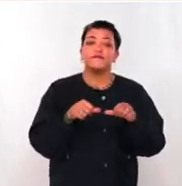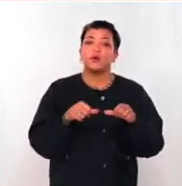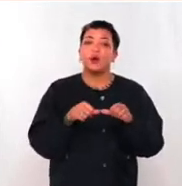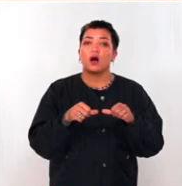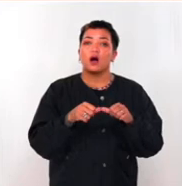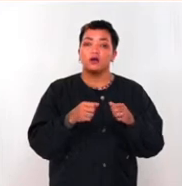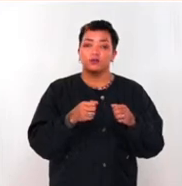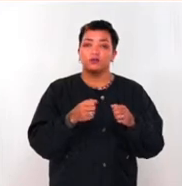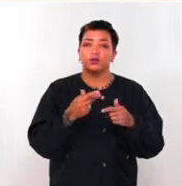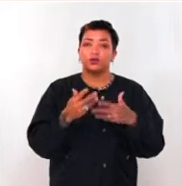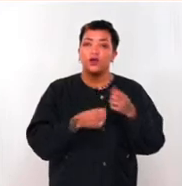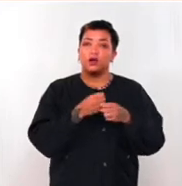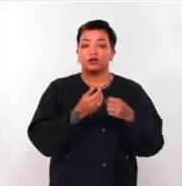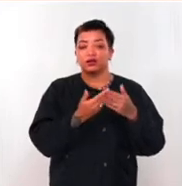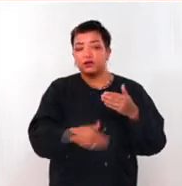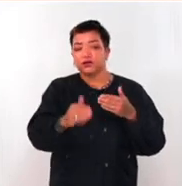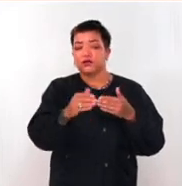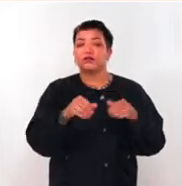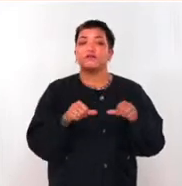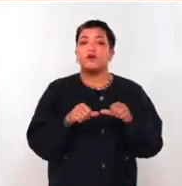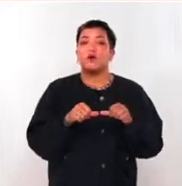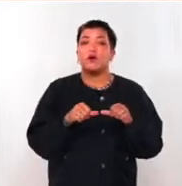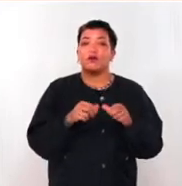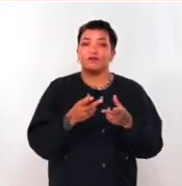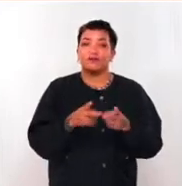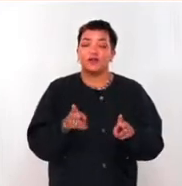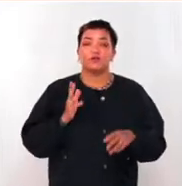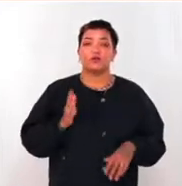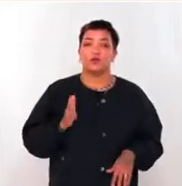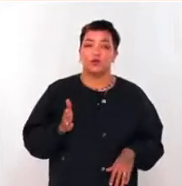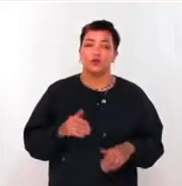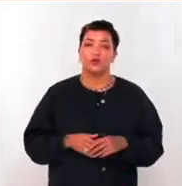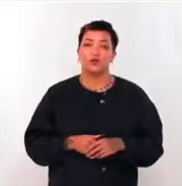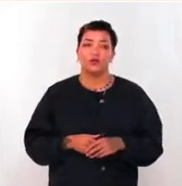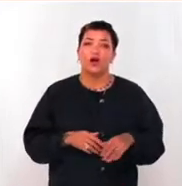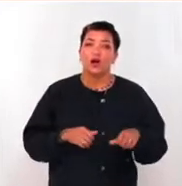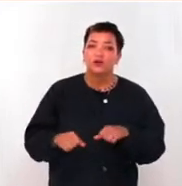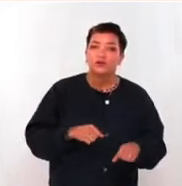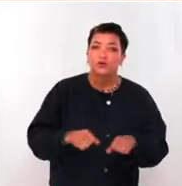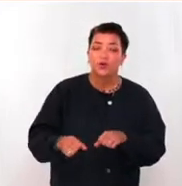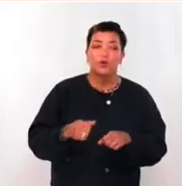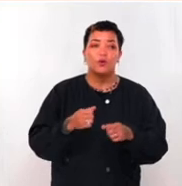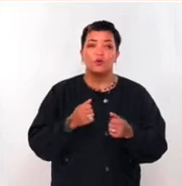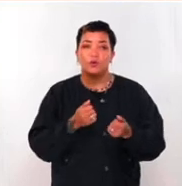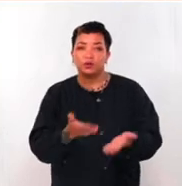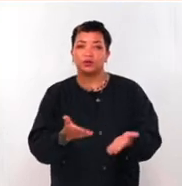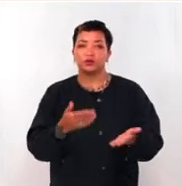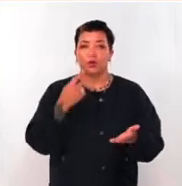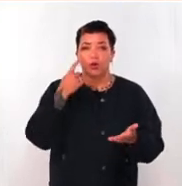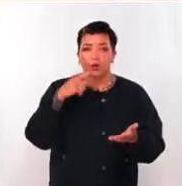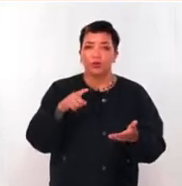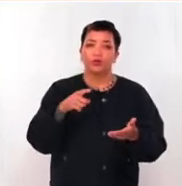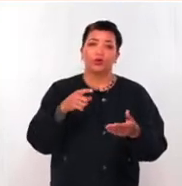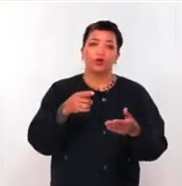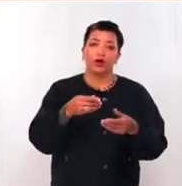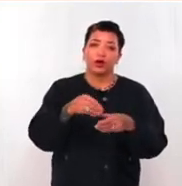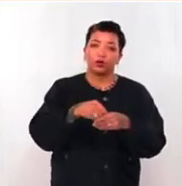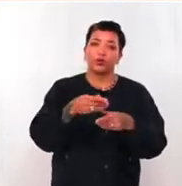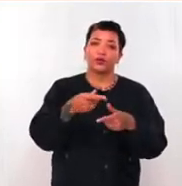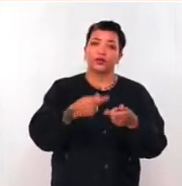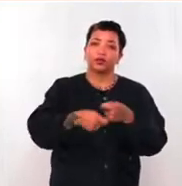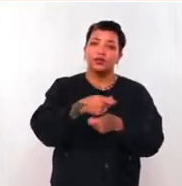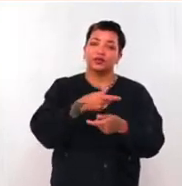pour enfin mettre en place à l'échelle de la ville des initiatives et des actions pour favoriser une gestion des déchets et une économie circulaire à l'échelle du territoire?